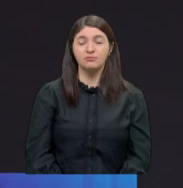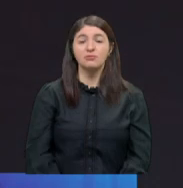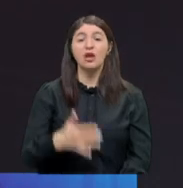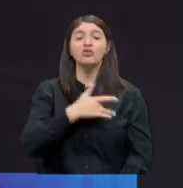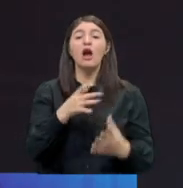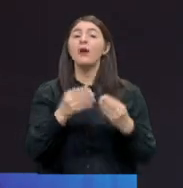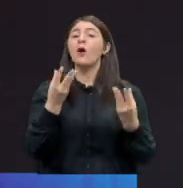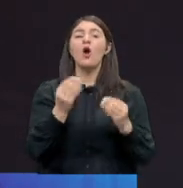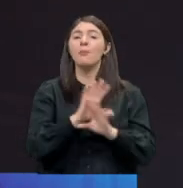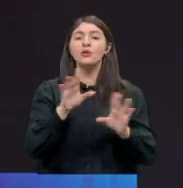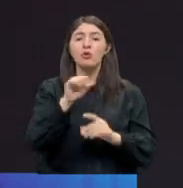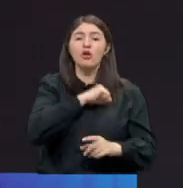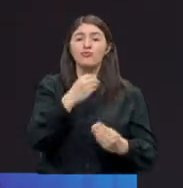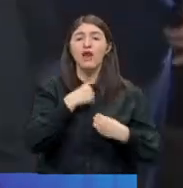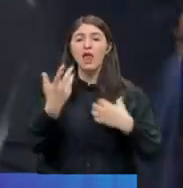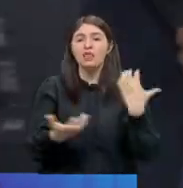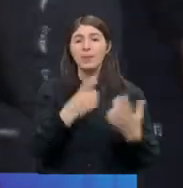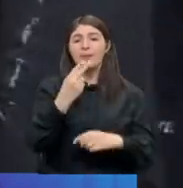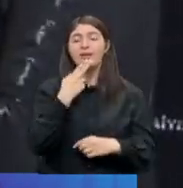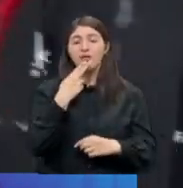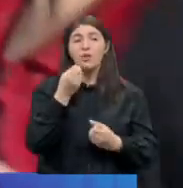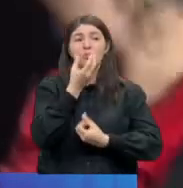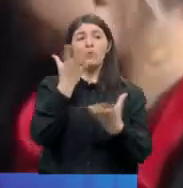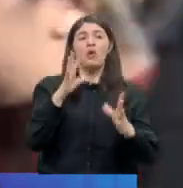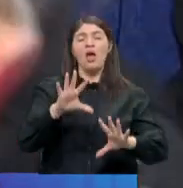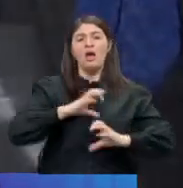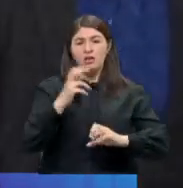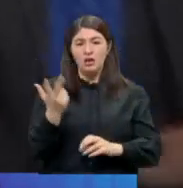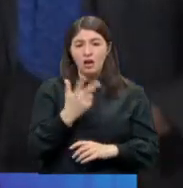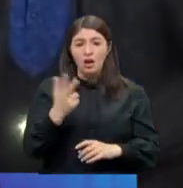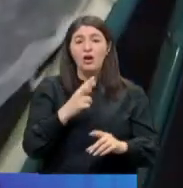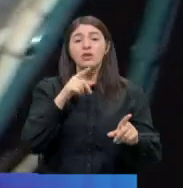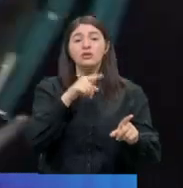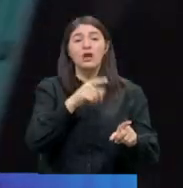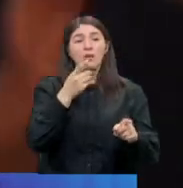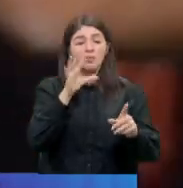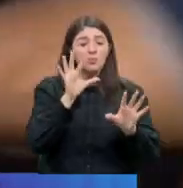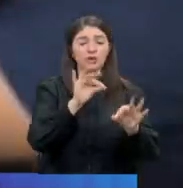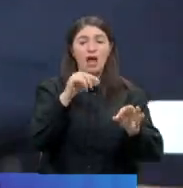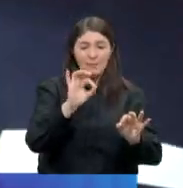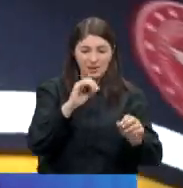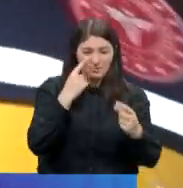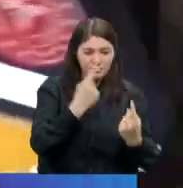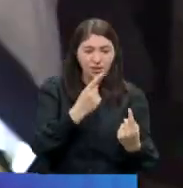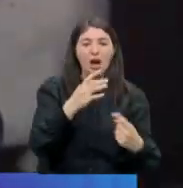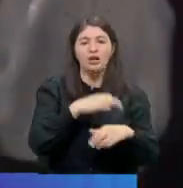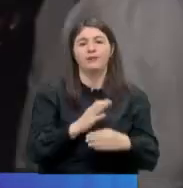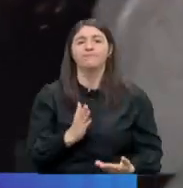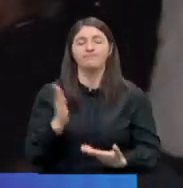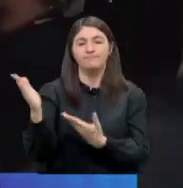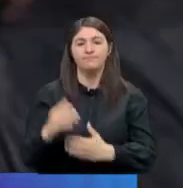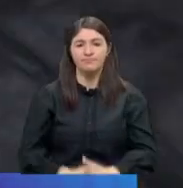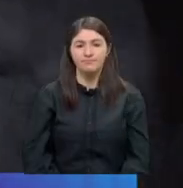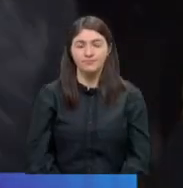Can kaybının yaşanmadığı korkutan yangında bir kadın dumandan etkilendi. Olay yerinde yapılan müdahalenin ardından hastaneye kaldırıldı.